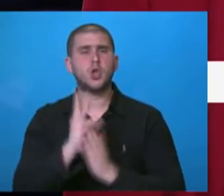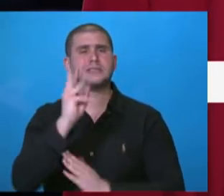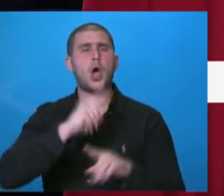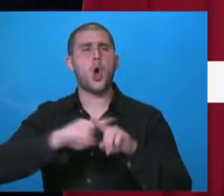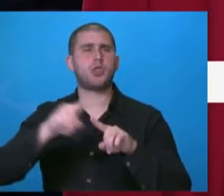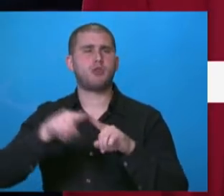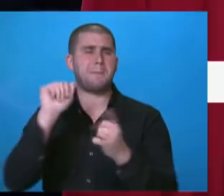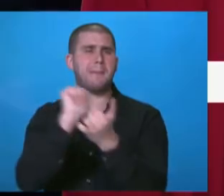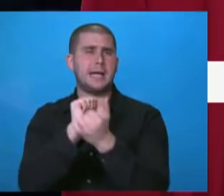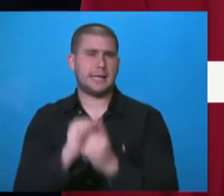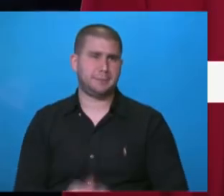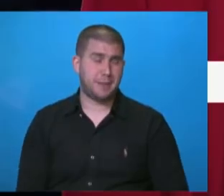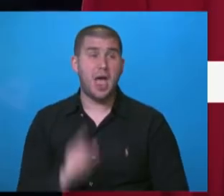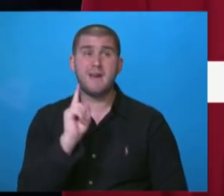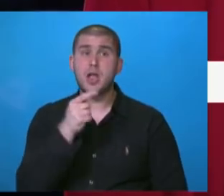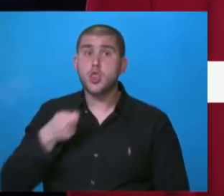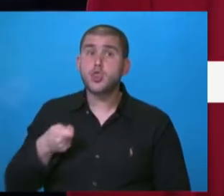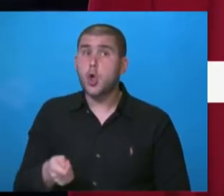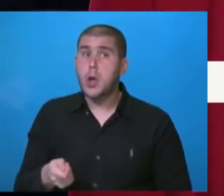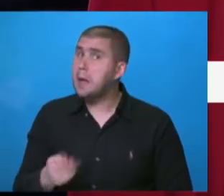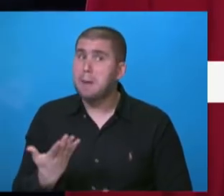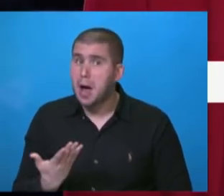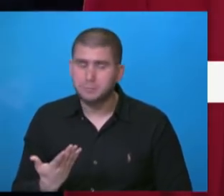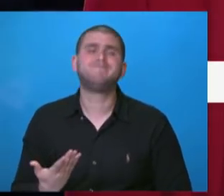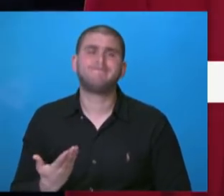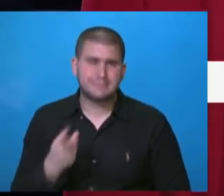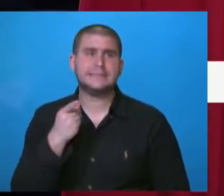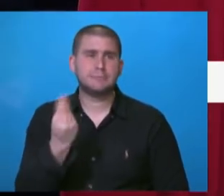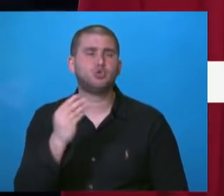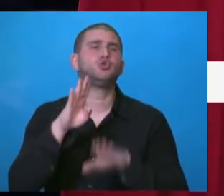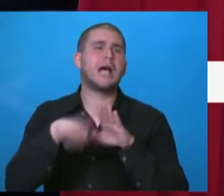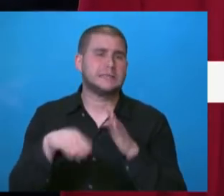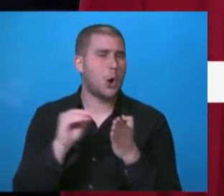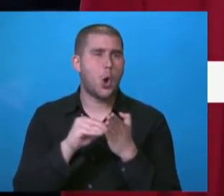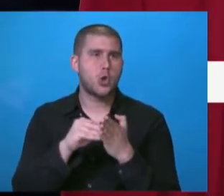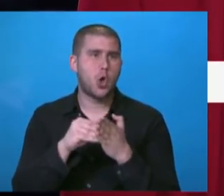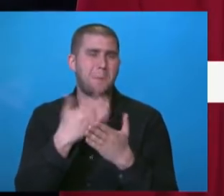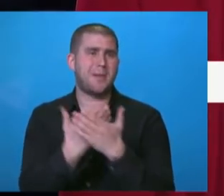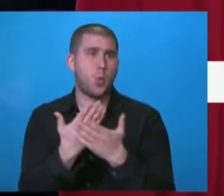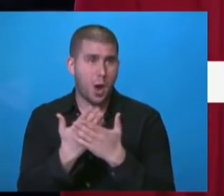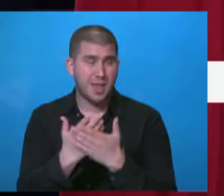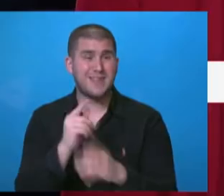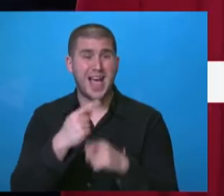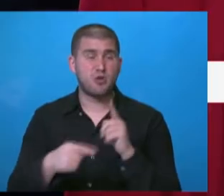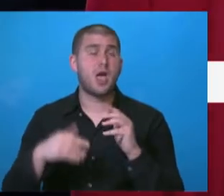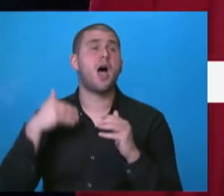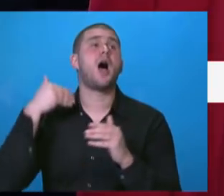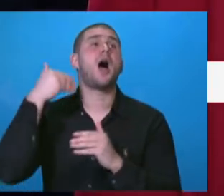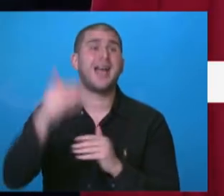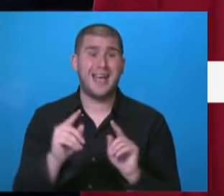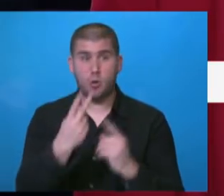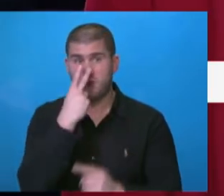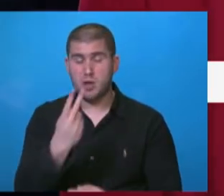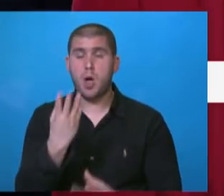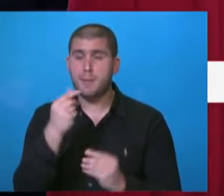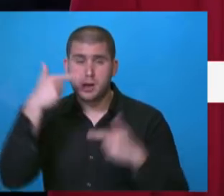מאסר. אבל מה עם הדוקר? כן, זאת החוליה החסרה הלא מתועדת. וחצי שנה אחרי האירוע שראינו מכל כך